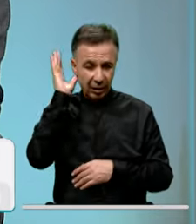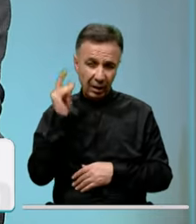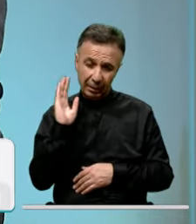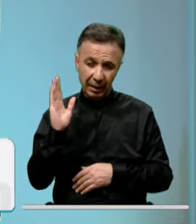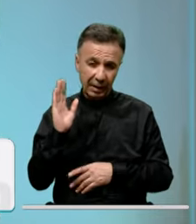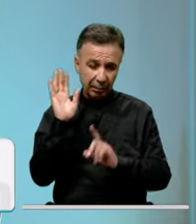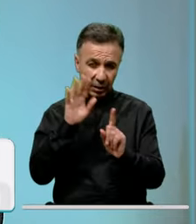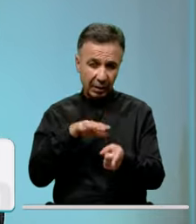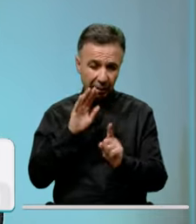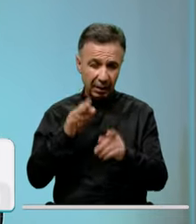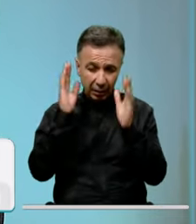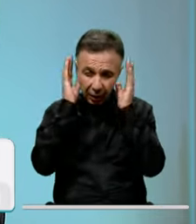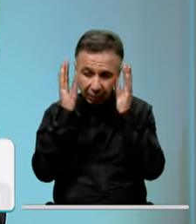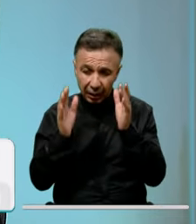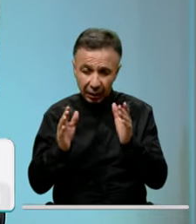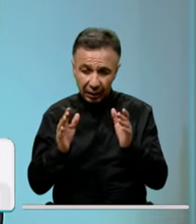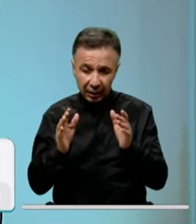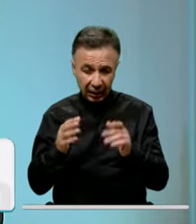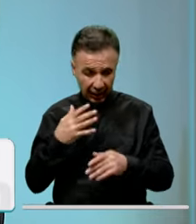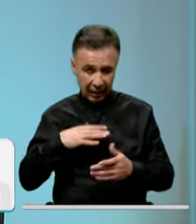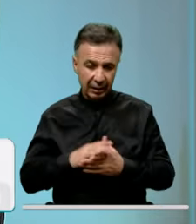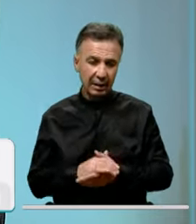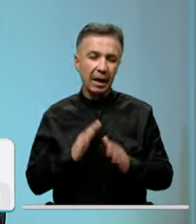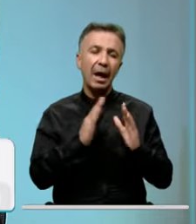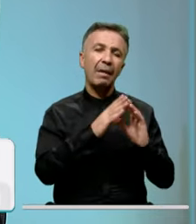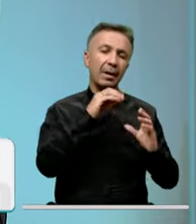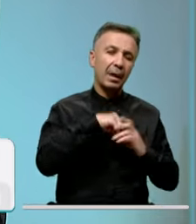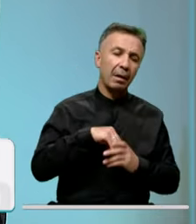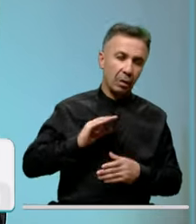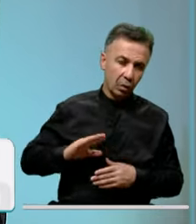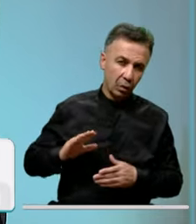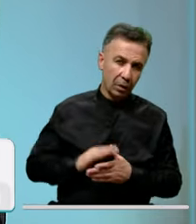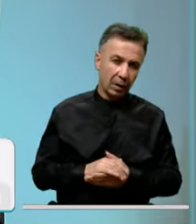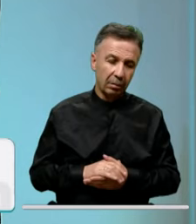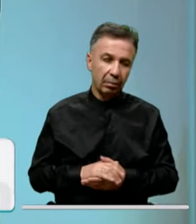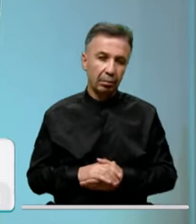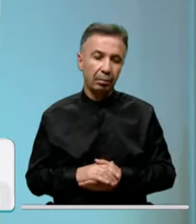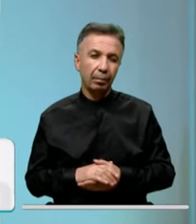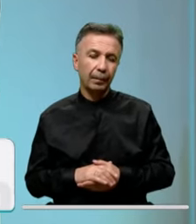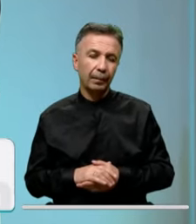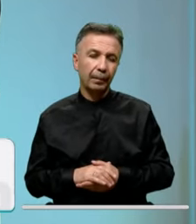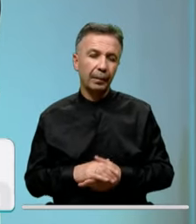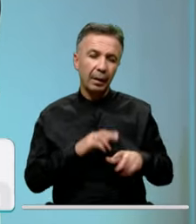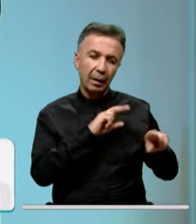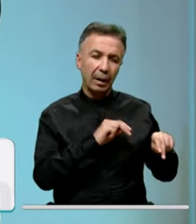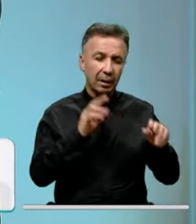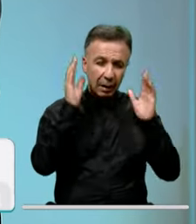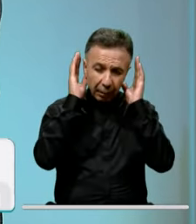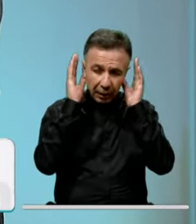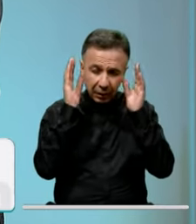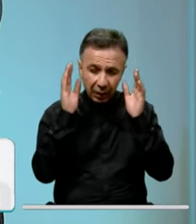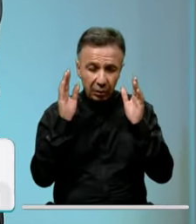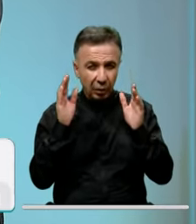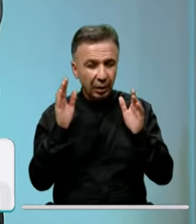tavsiye ederiz. Evde de biz çoluk çocuk... O gün ben, öyle gelişti mesela. Ya yatsıdan sonra eve gittim ben.